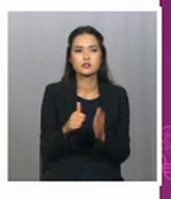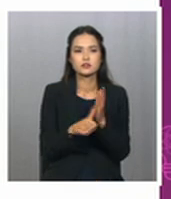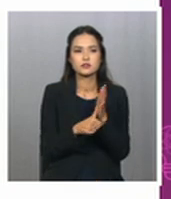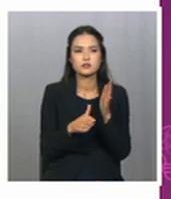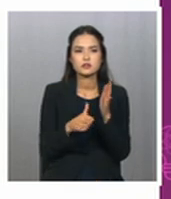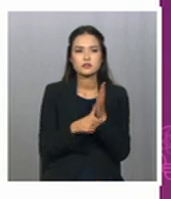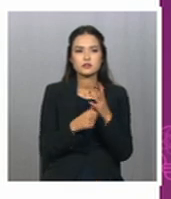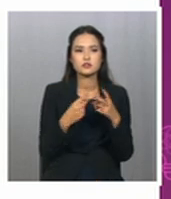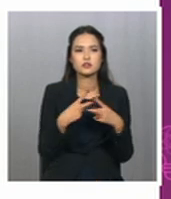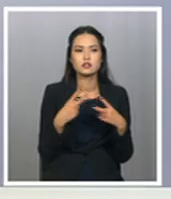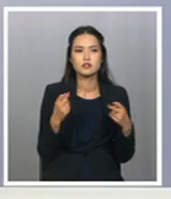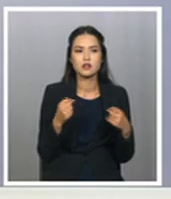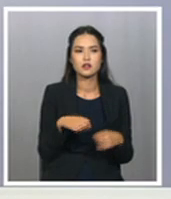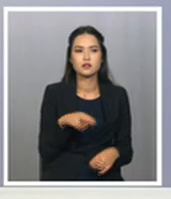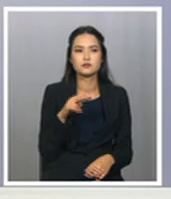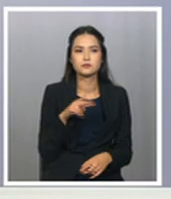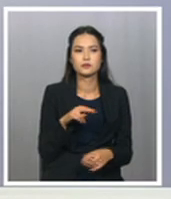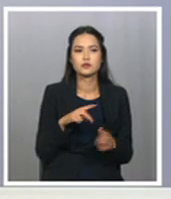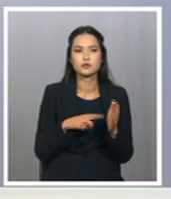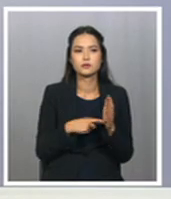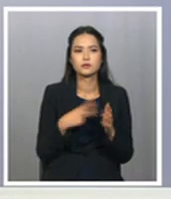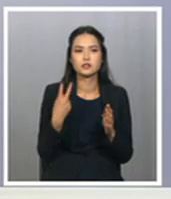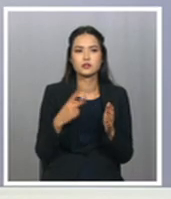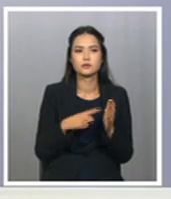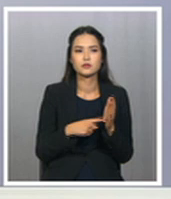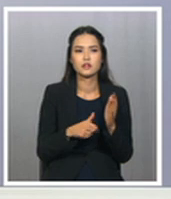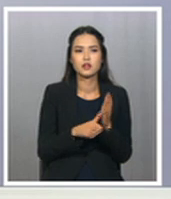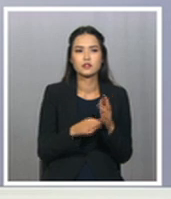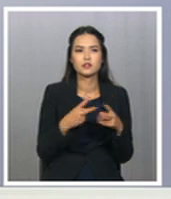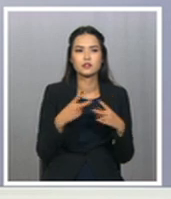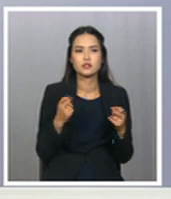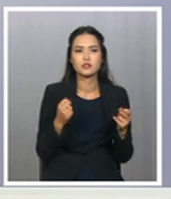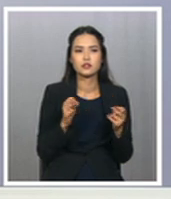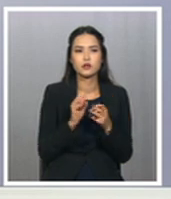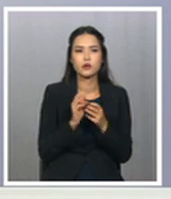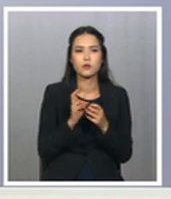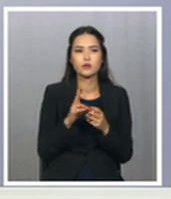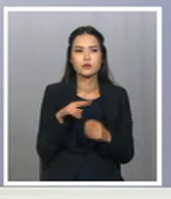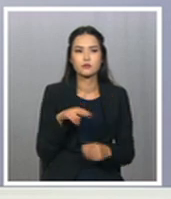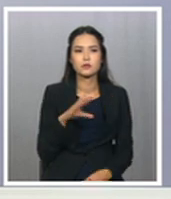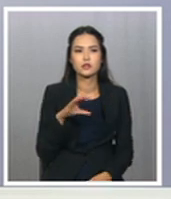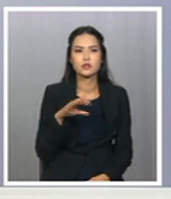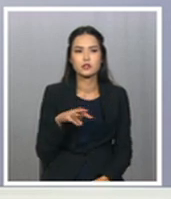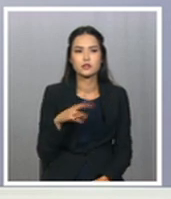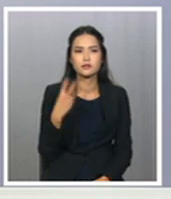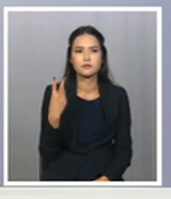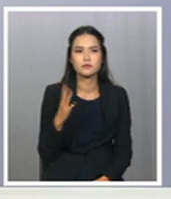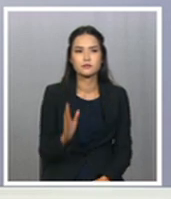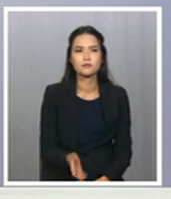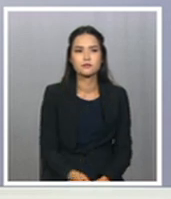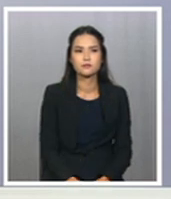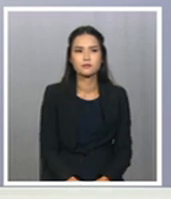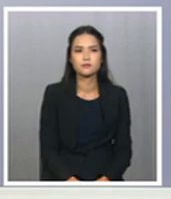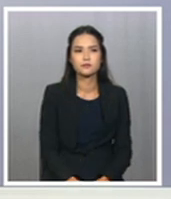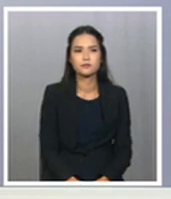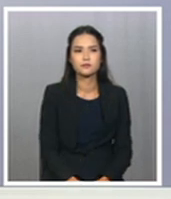бетін ауданын табамыз. Пи көбейтілген 2 көбейтілген 6 тең болады 12 пи сантиметр квадрат.